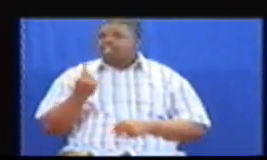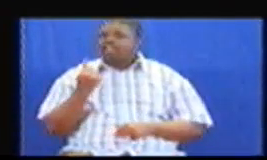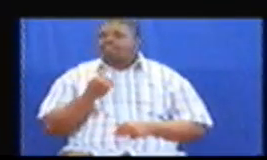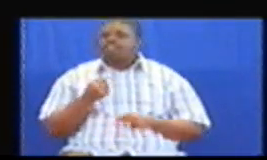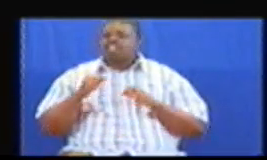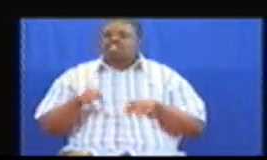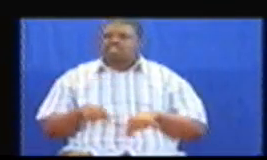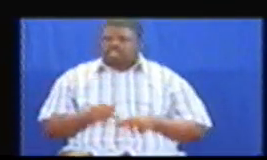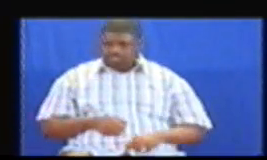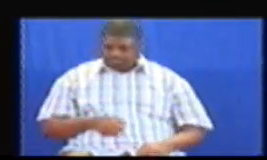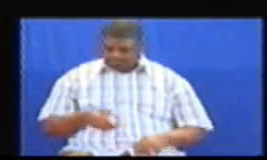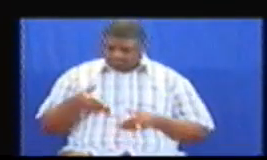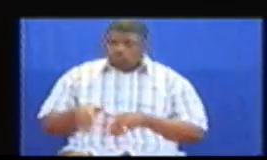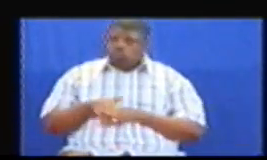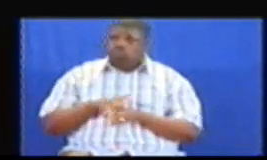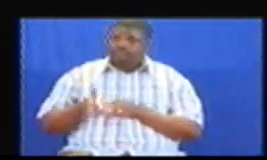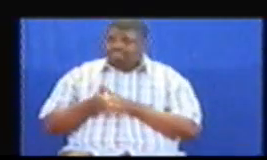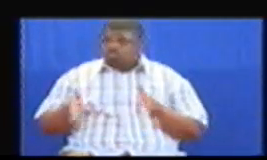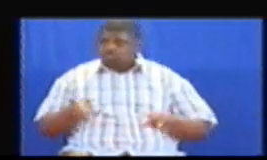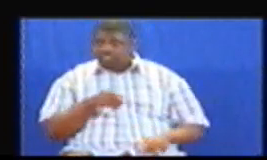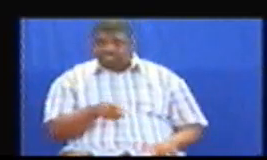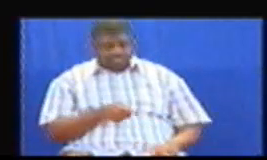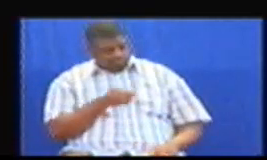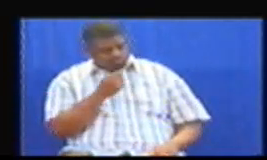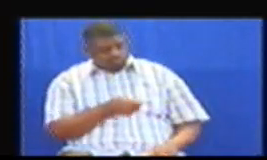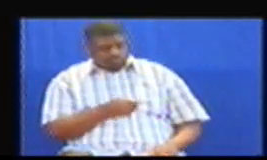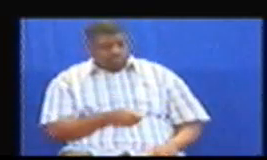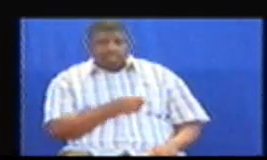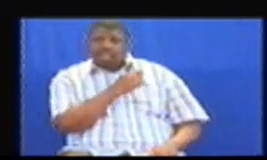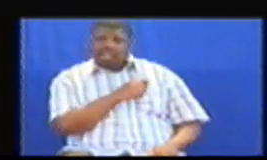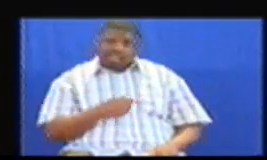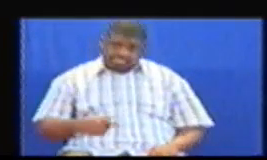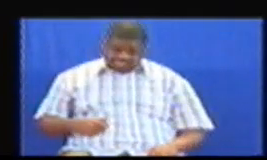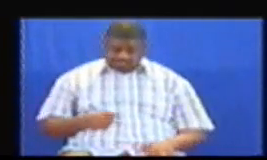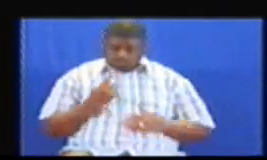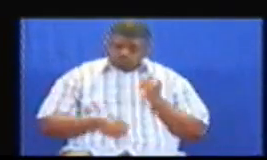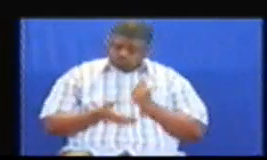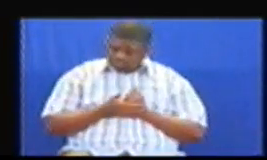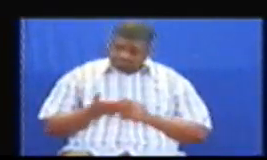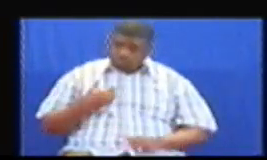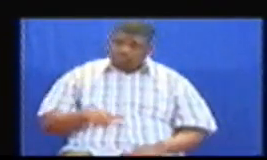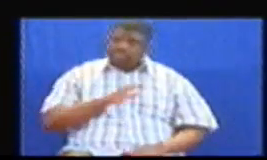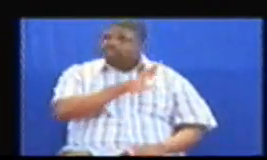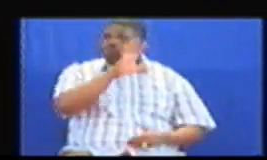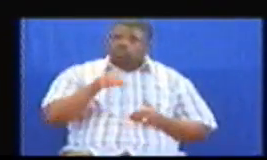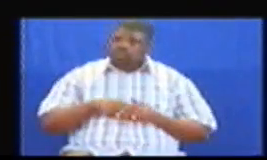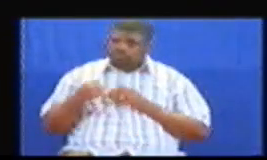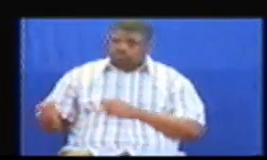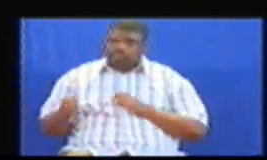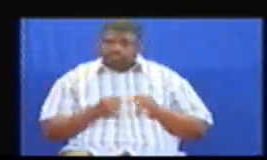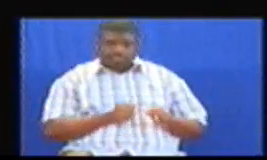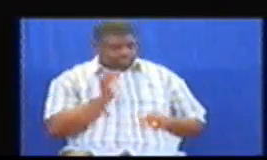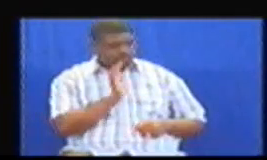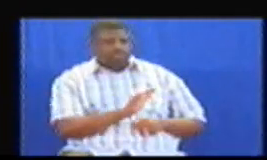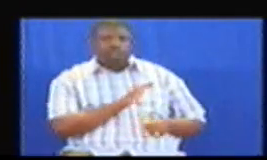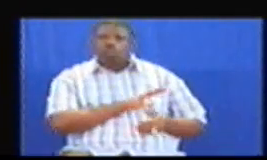leo hii naomba nitumie fursa hii kumpongeza Mheshimiwa Rais pamoja na mawaziri wake wote na watendaji wake wote.